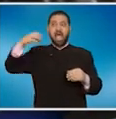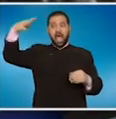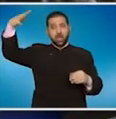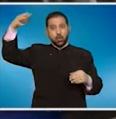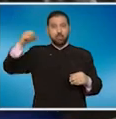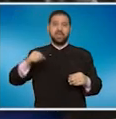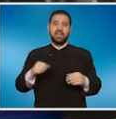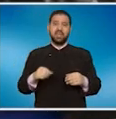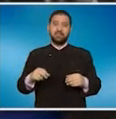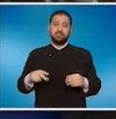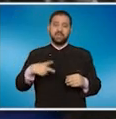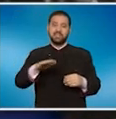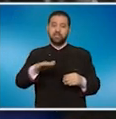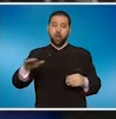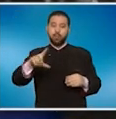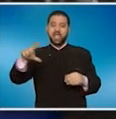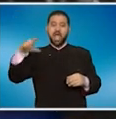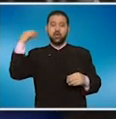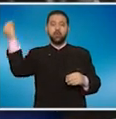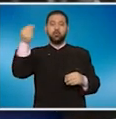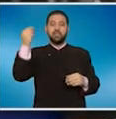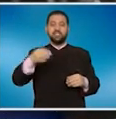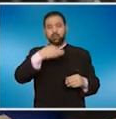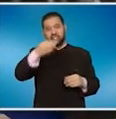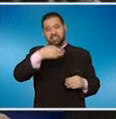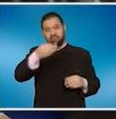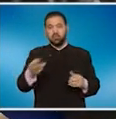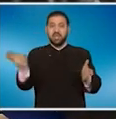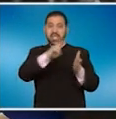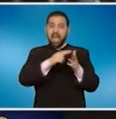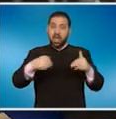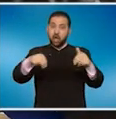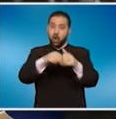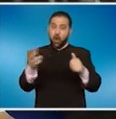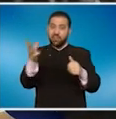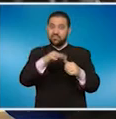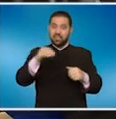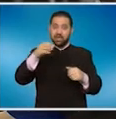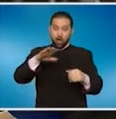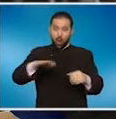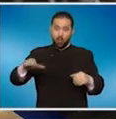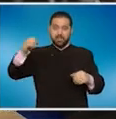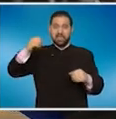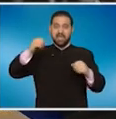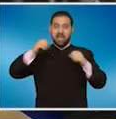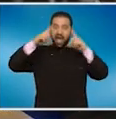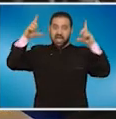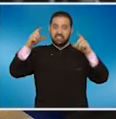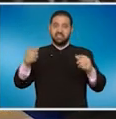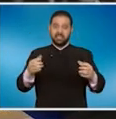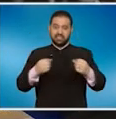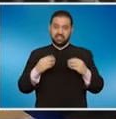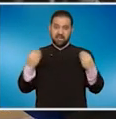ai întunericului, sunt paralism antitetic foarte frumos acolo, ni se spune așa, iar noi, fiind fii ai zilei, să fim treji, îmbrăcându-ne în